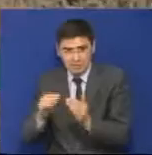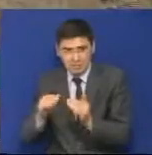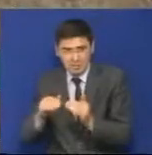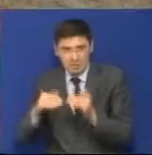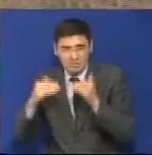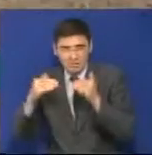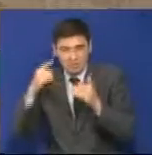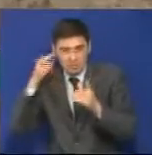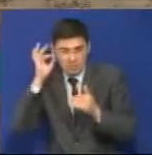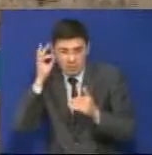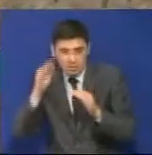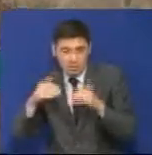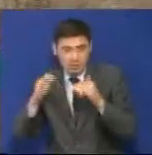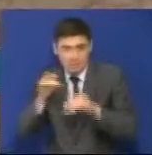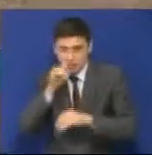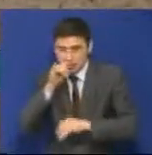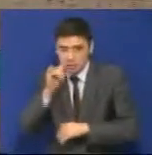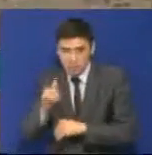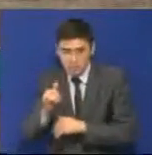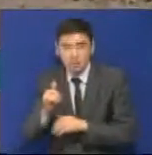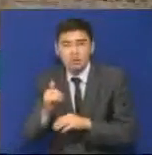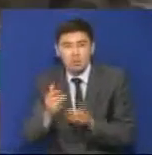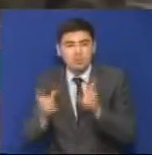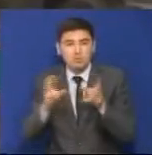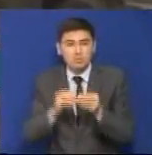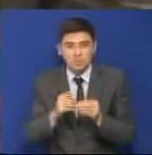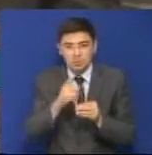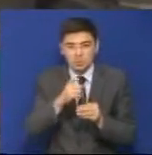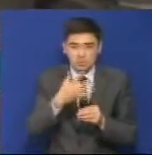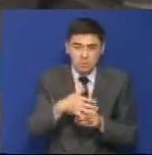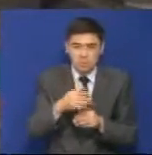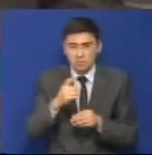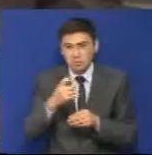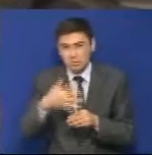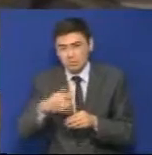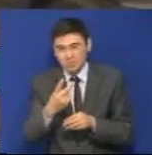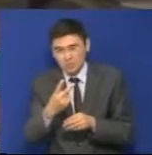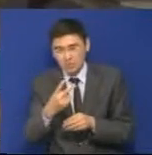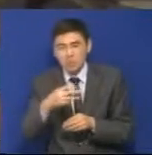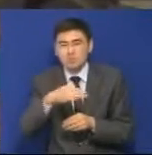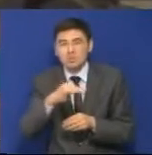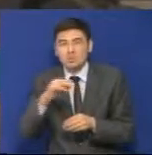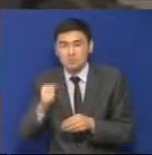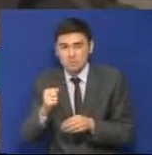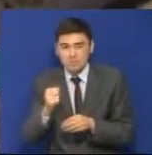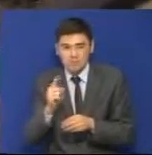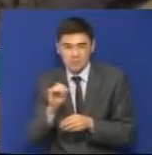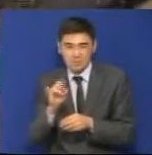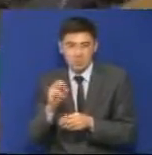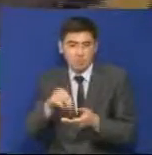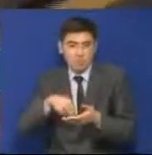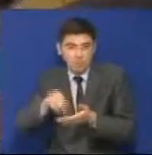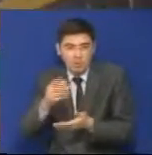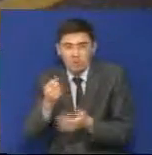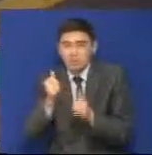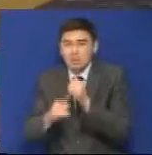қорынан, яғни азық-түлік корпорациясы 150-ден 250 мың тоннаға дейін астық сатып алынады. Сонымен қатар әр